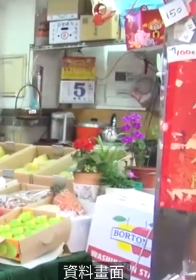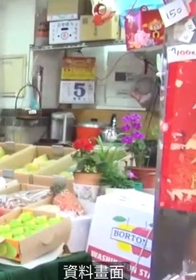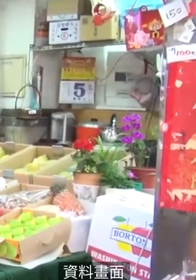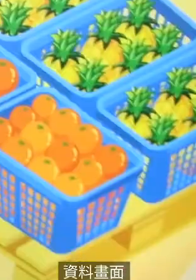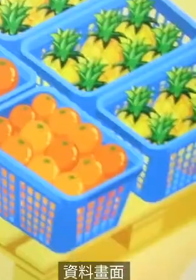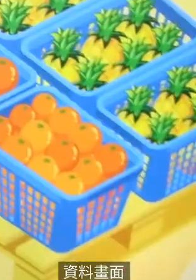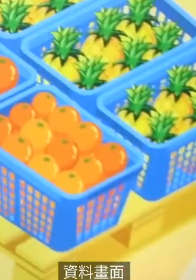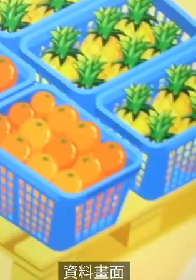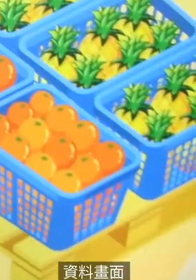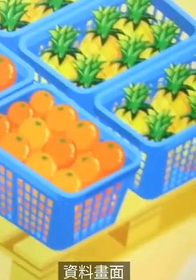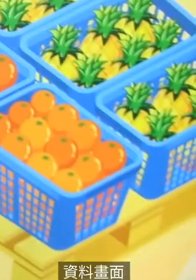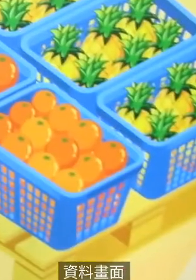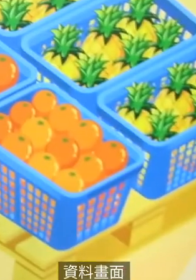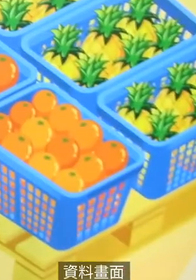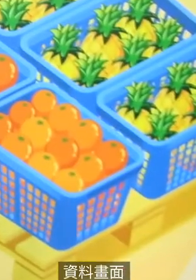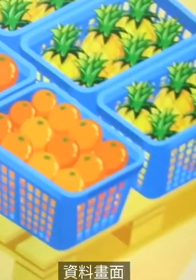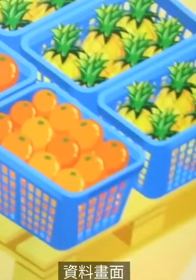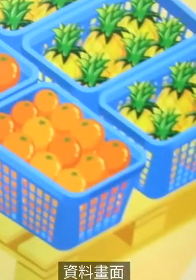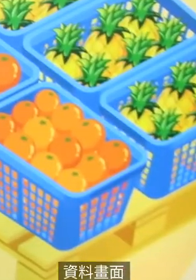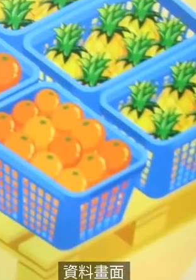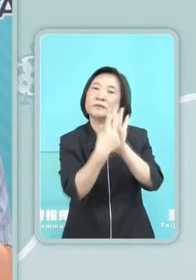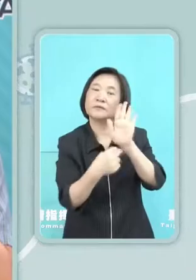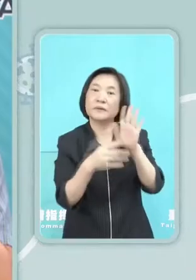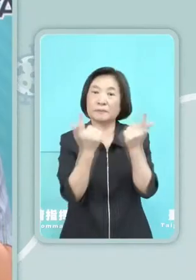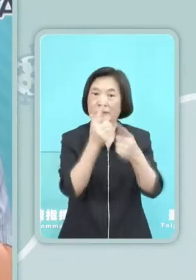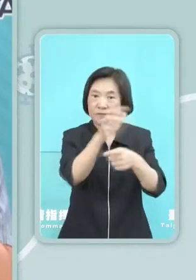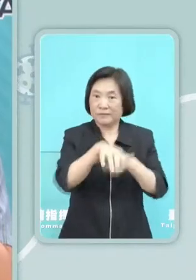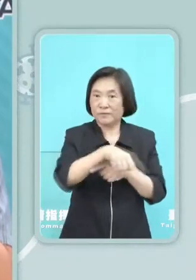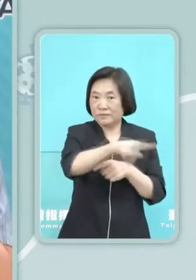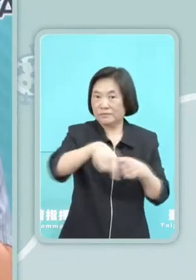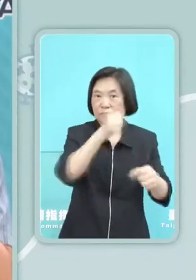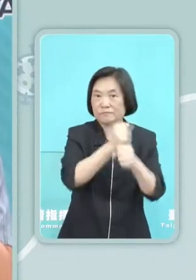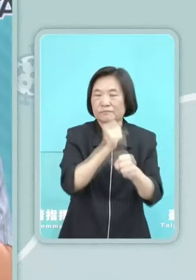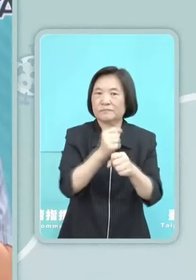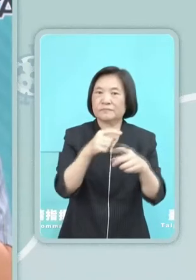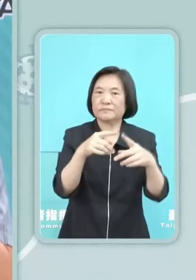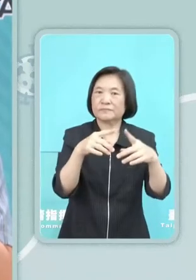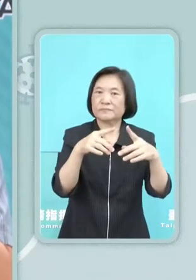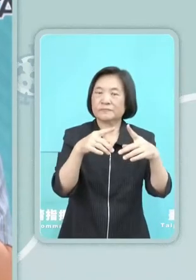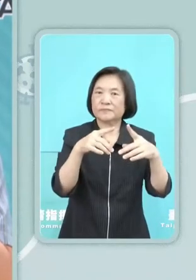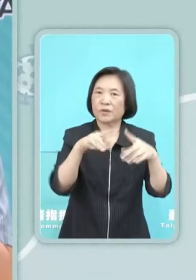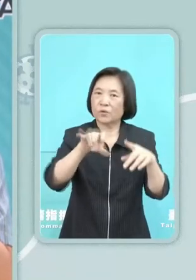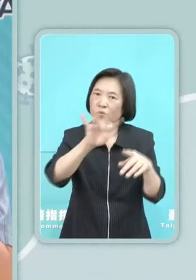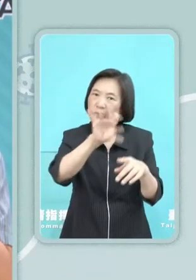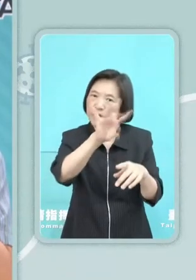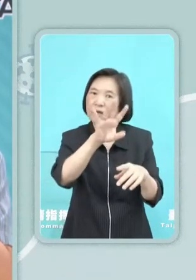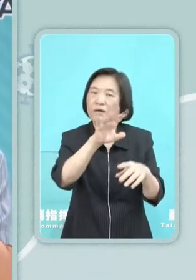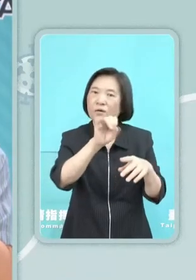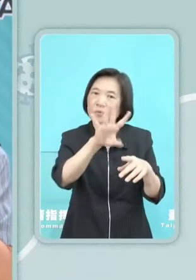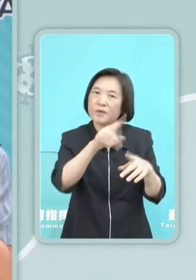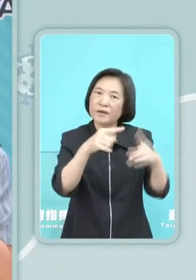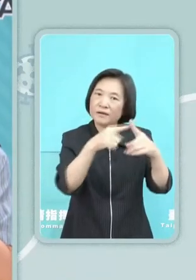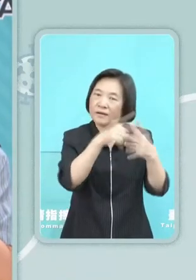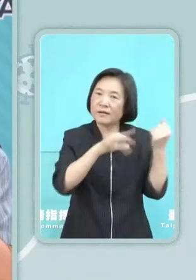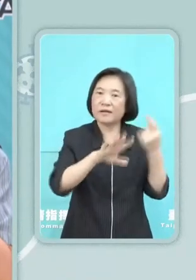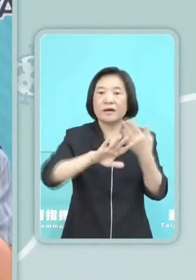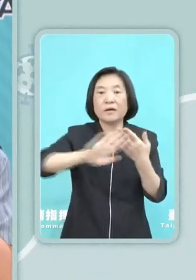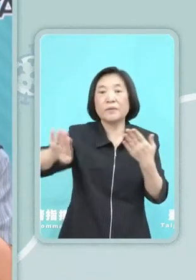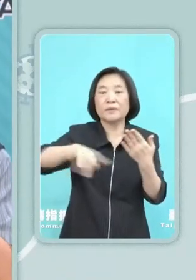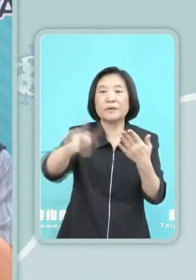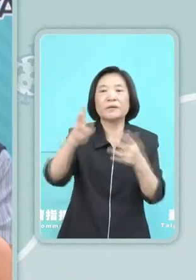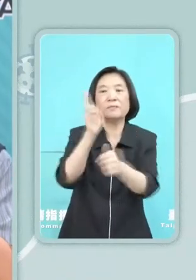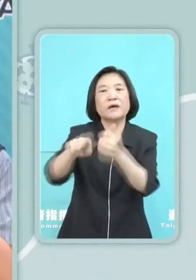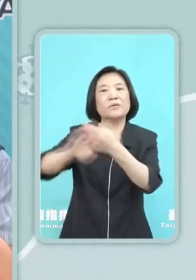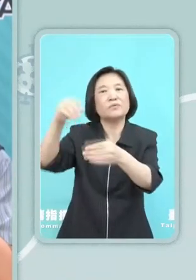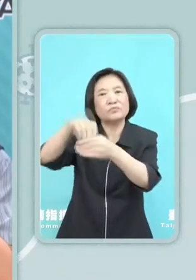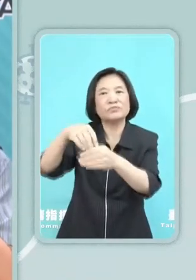疫情扩散。 因为北农大概总共里面员工大概是500人，那外面还有一些委外